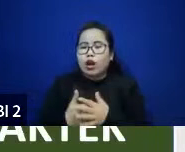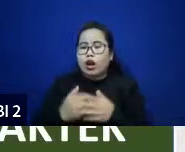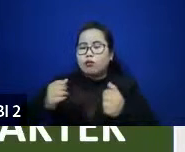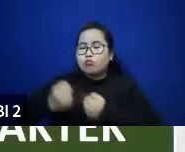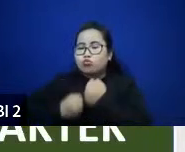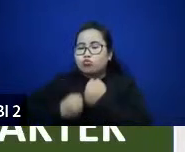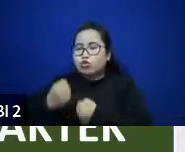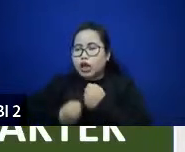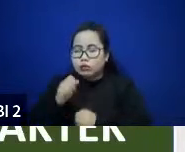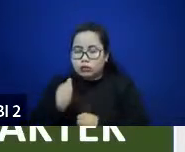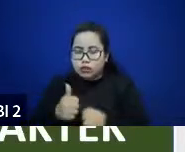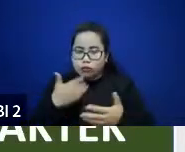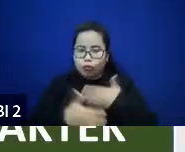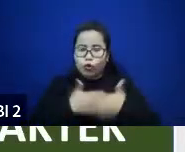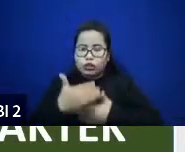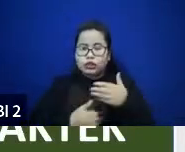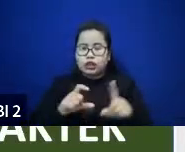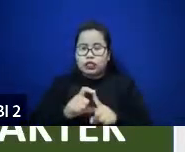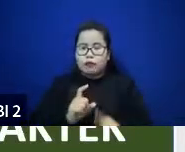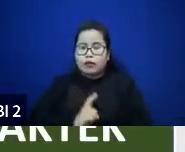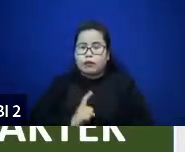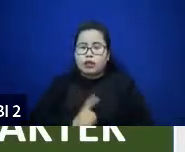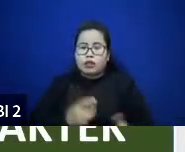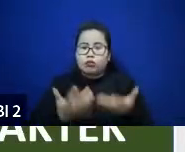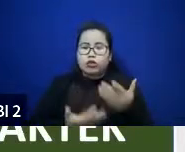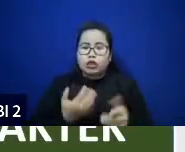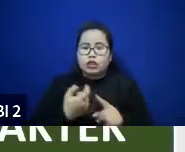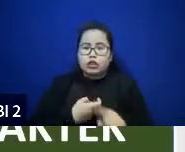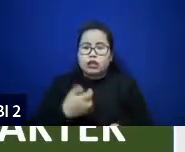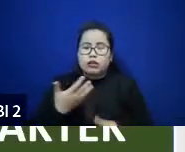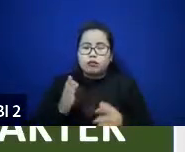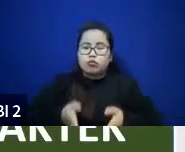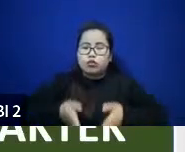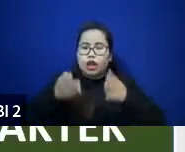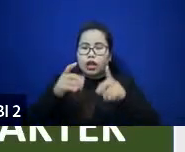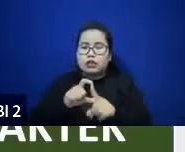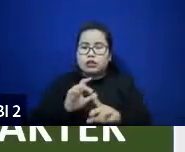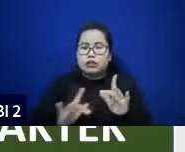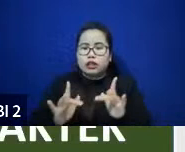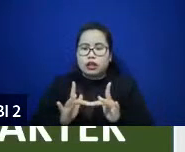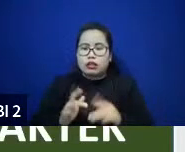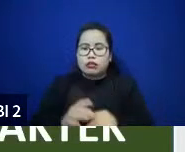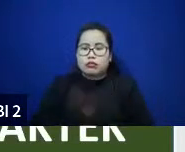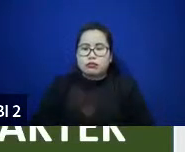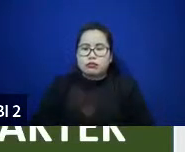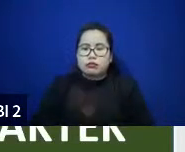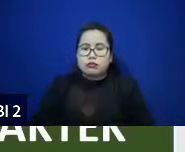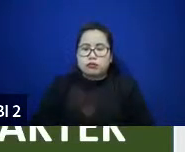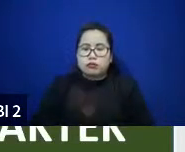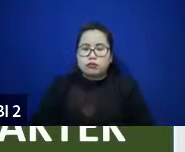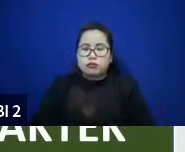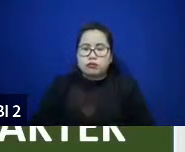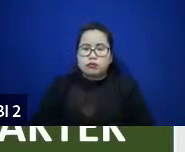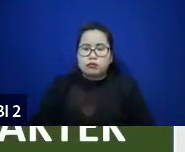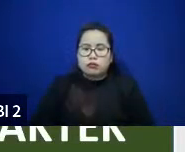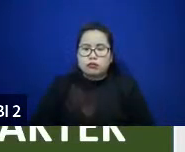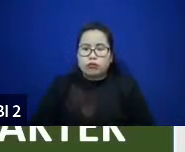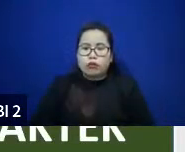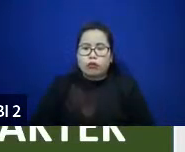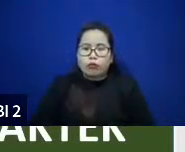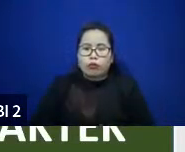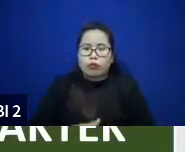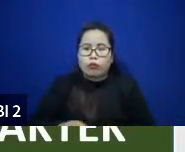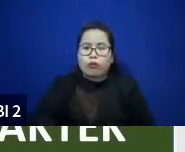yang memproses data pribadi walaupun mereka mungkin perusak bukan perusahaan digital rekanan perusahaan ritel dan lain sebagainya